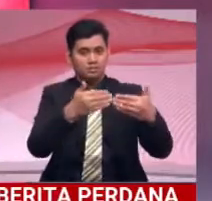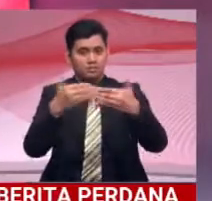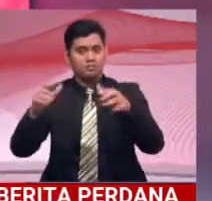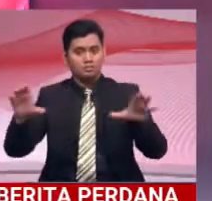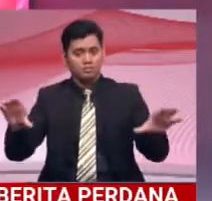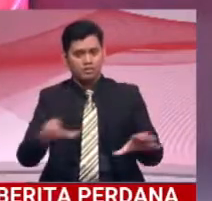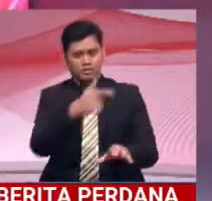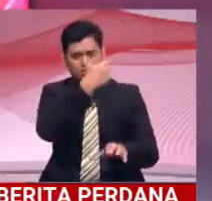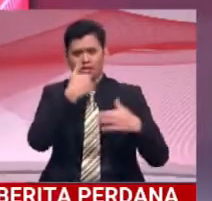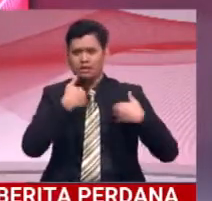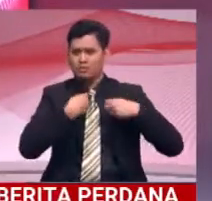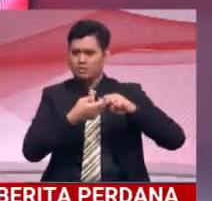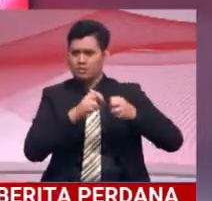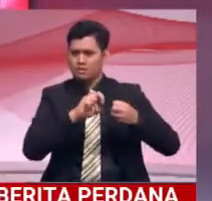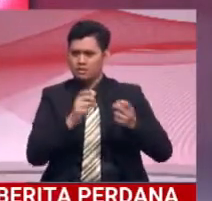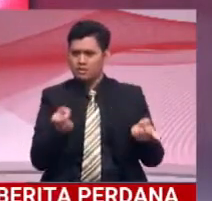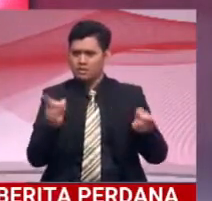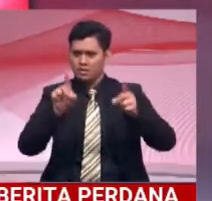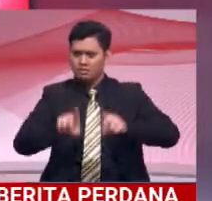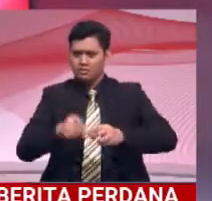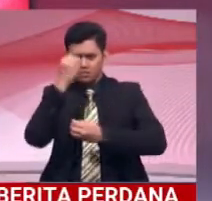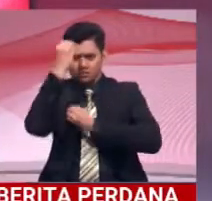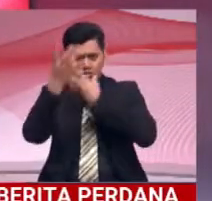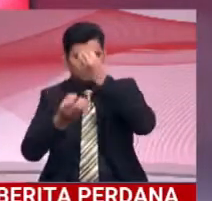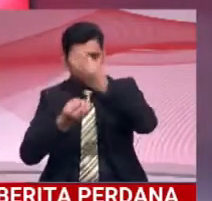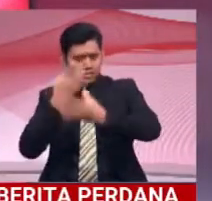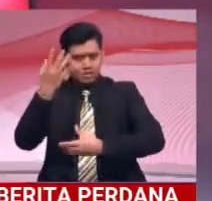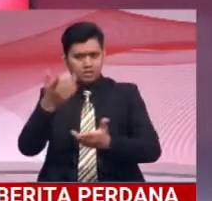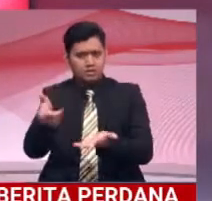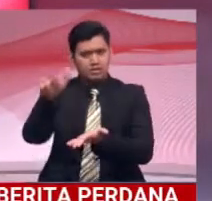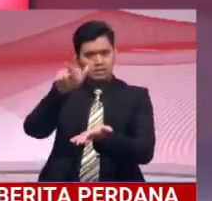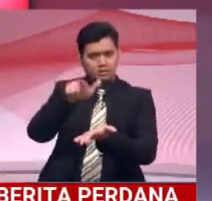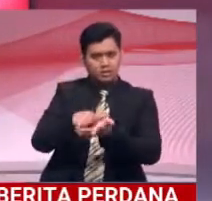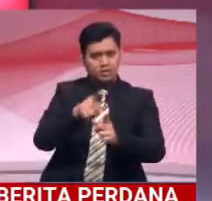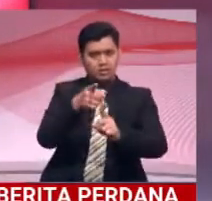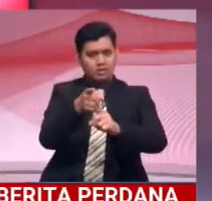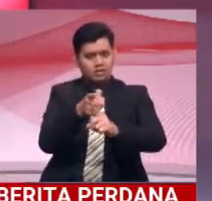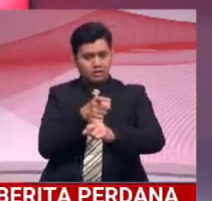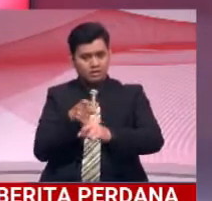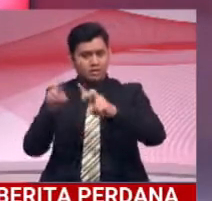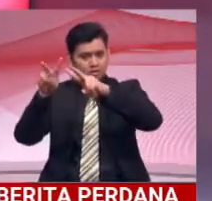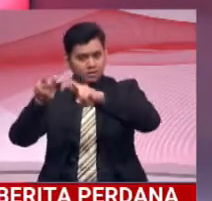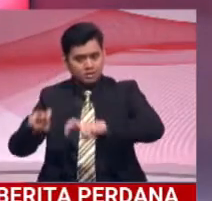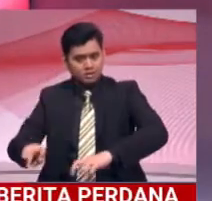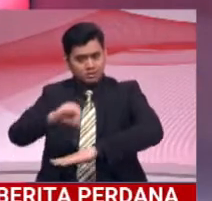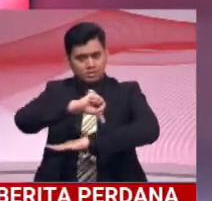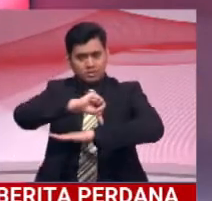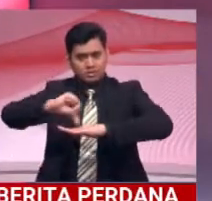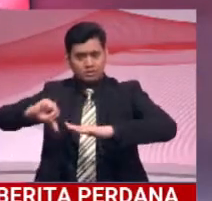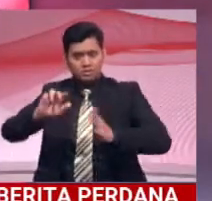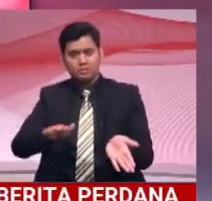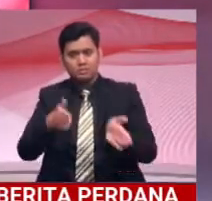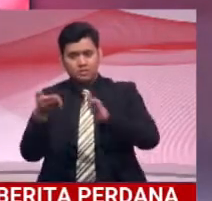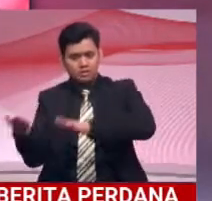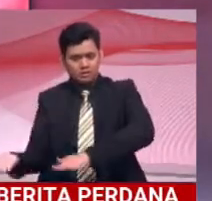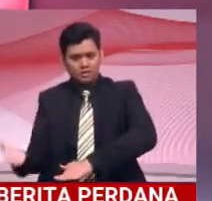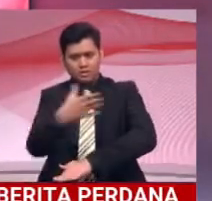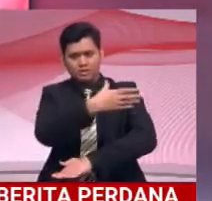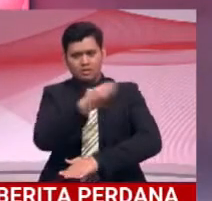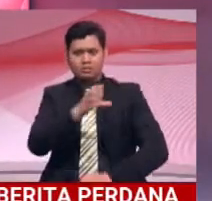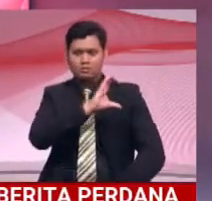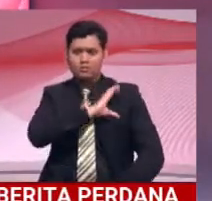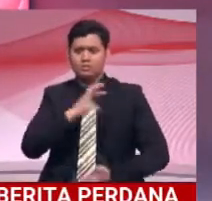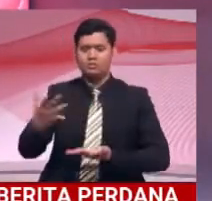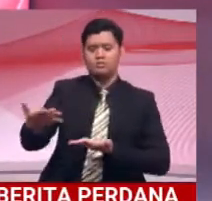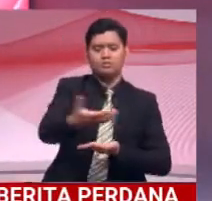kerana terdapat percanggahan maklumat dalam laporan inquest dan forensik. Justru pihak polis memerlukan pengumpulan maklumat lengkap